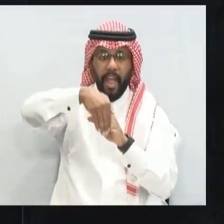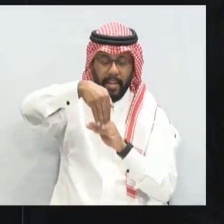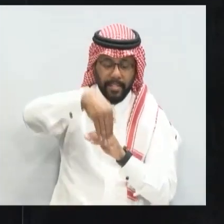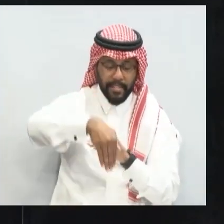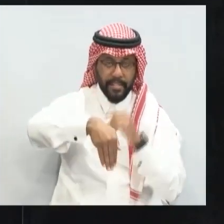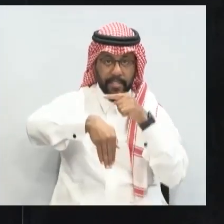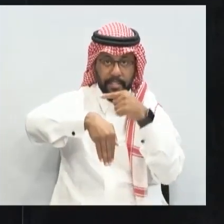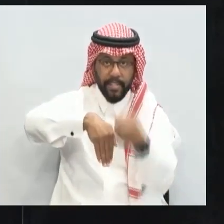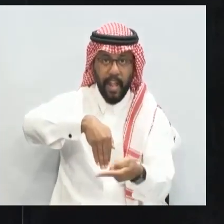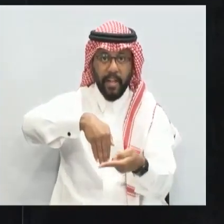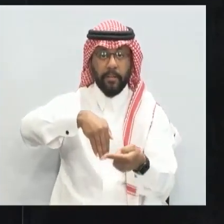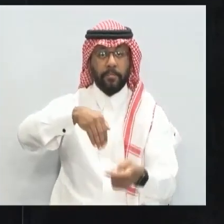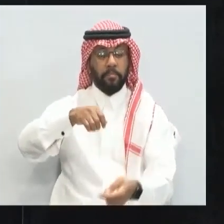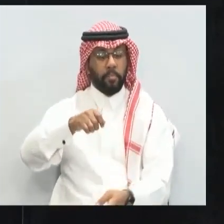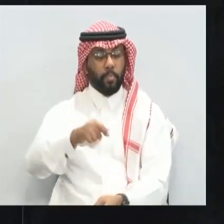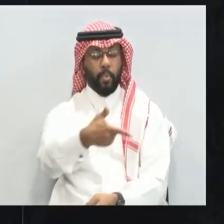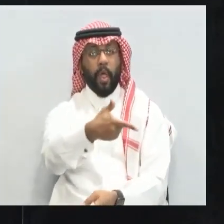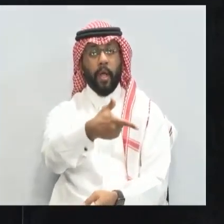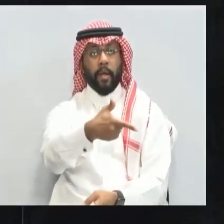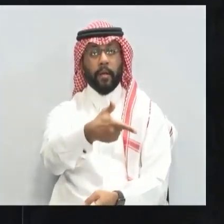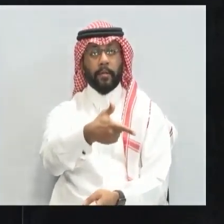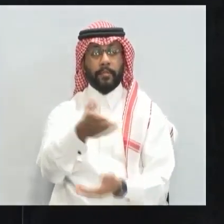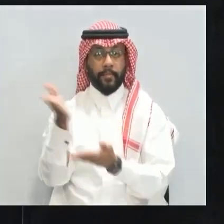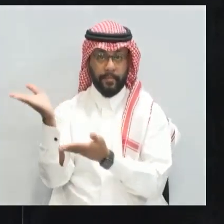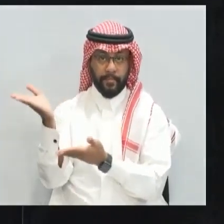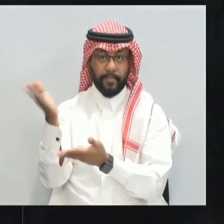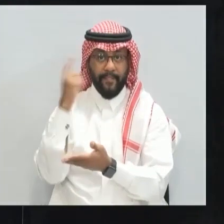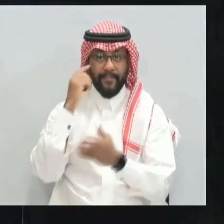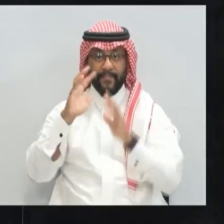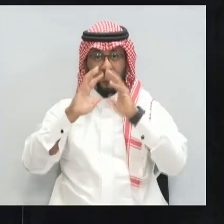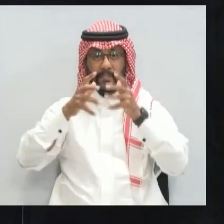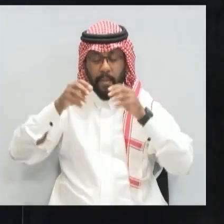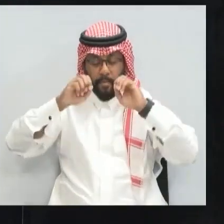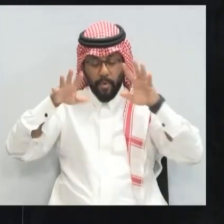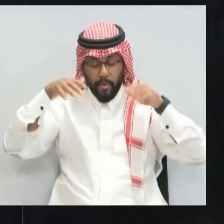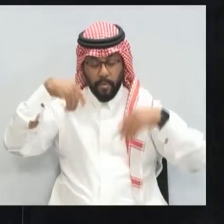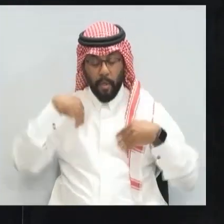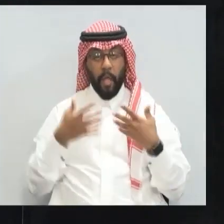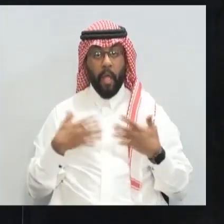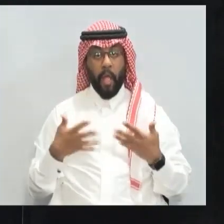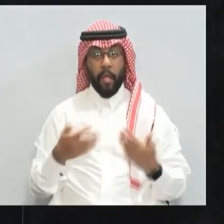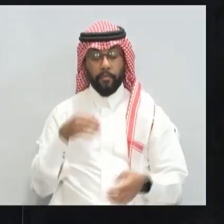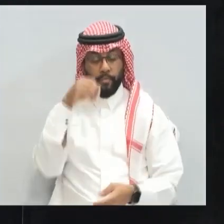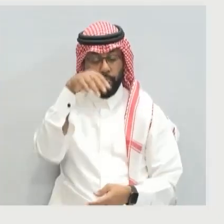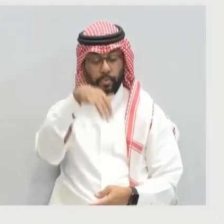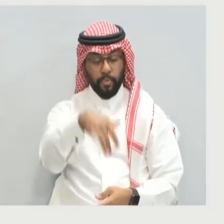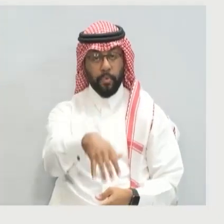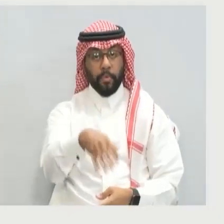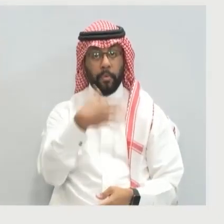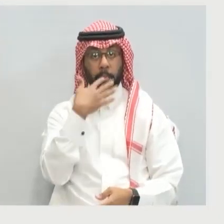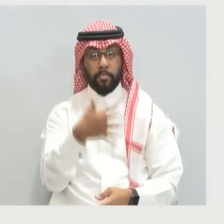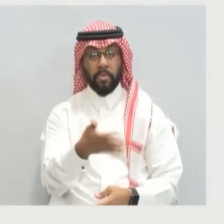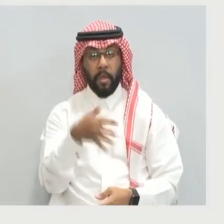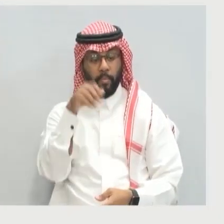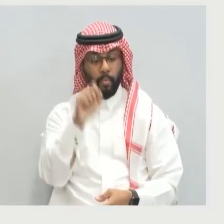منخفضه منخفضه الطاقه منخفضه تذكر الصخره او العربه عندما اتركها تنزلق الى الاسفل ف الطاقه منخفضه